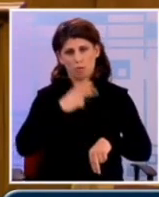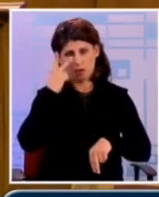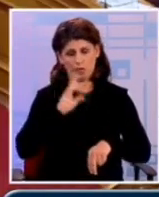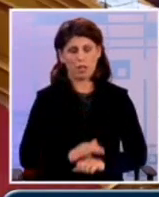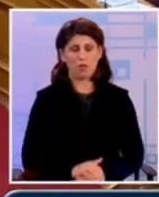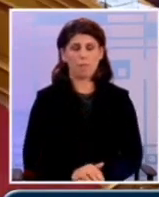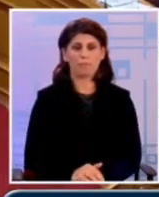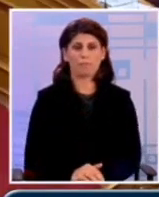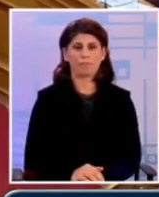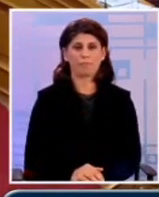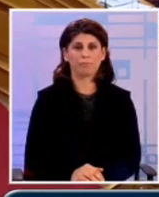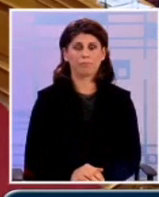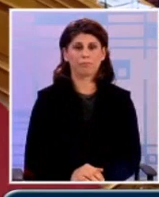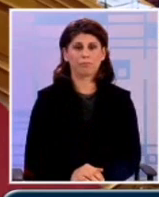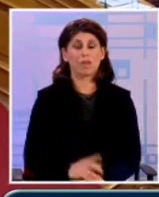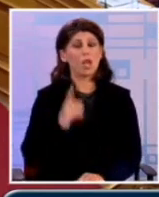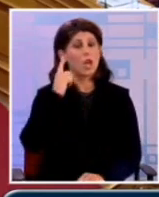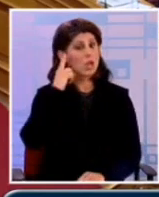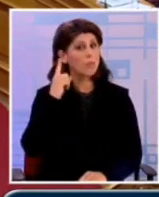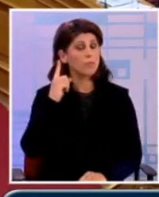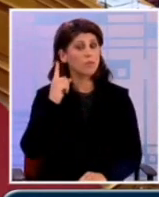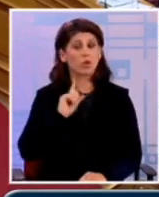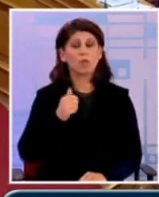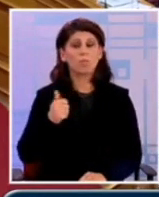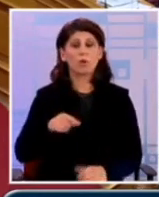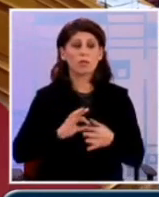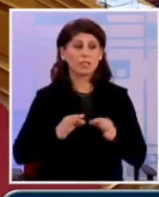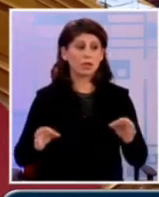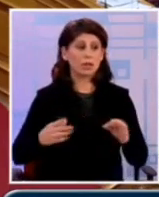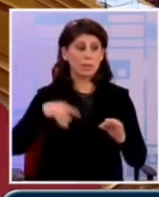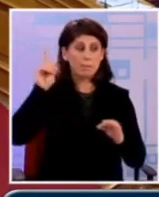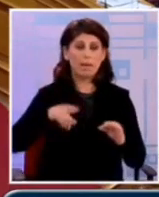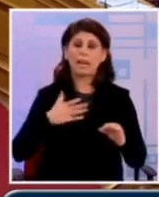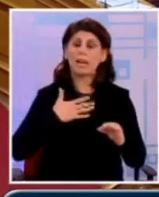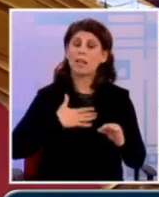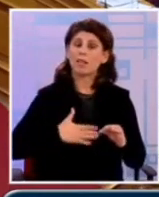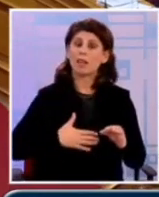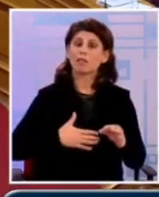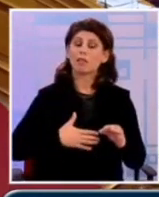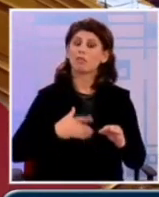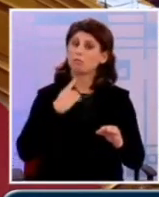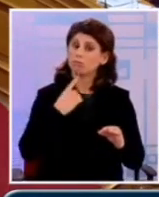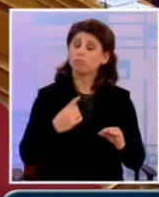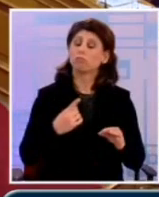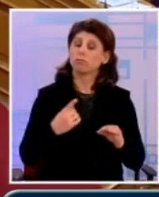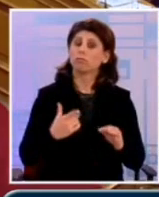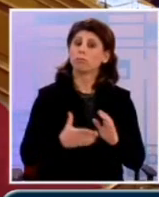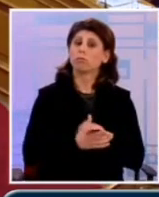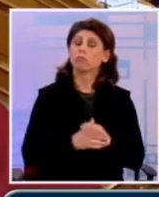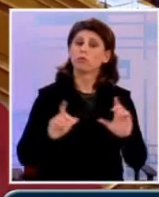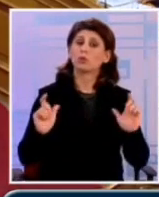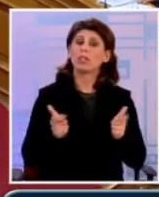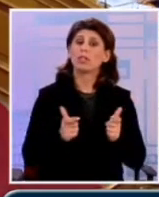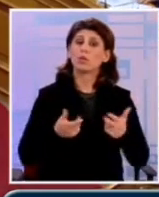δικαιούμαι. Νομίζω όχι μόνο ότι είναι μια ιστορική μέρα όπως υπόθηκε, αλλά θα ήθελα να εξάρω σήμερα στη Βουλή την παρουσία του